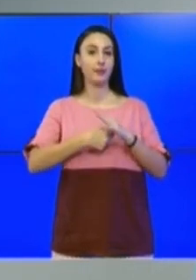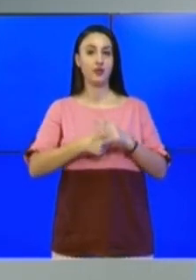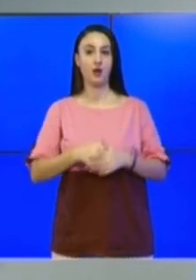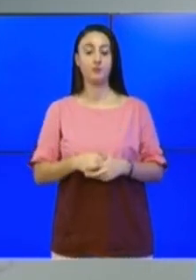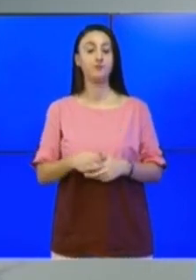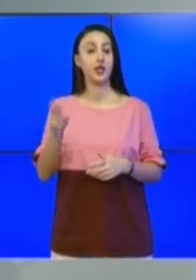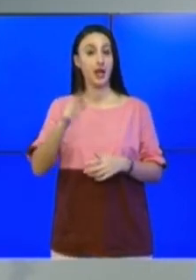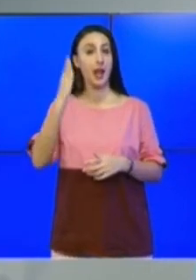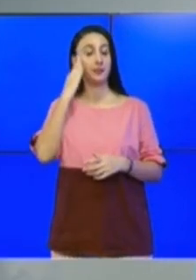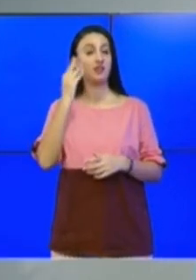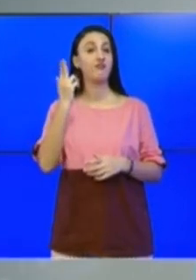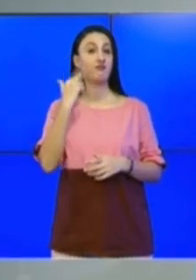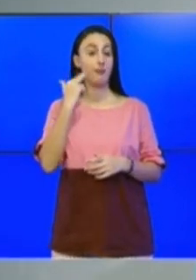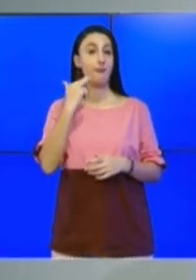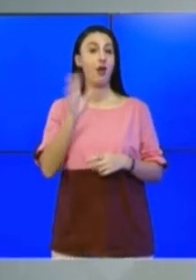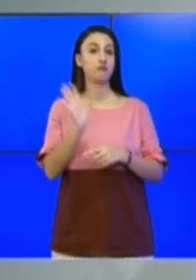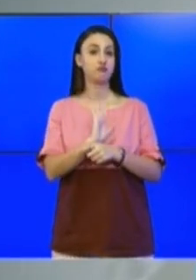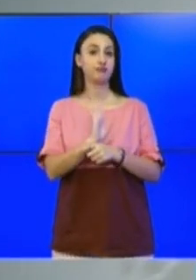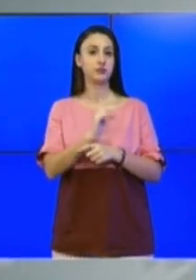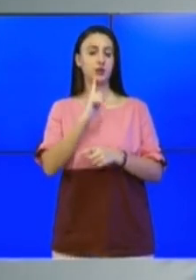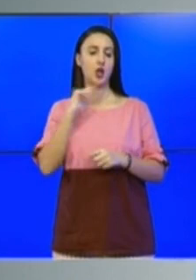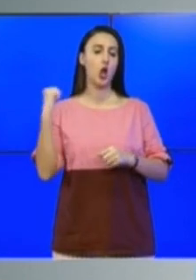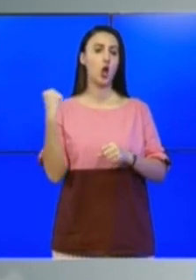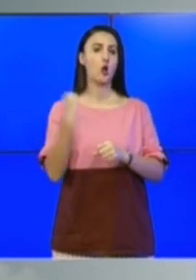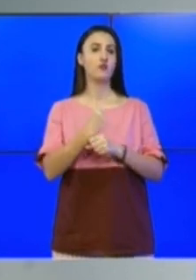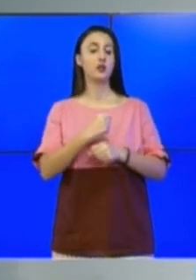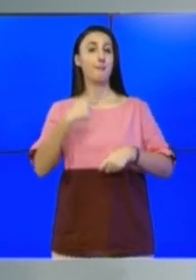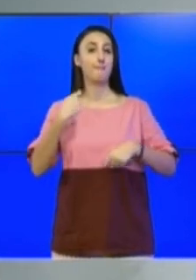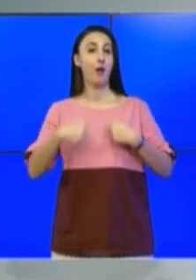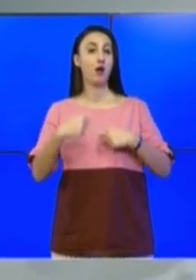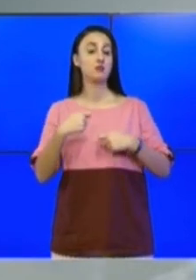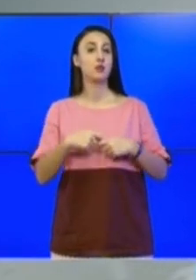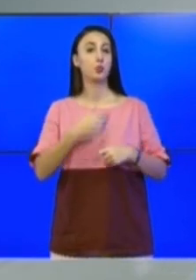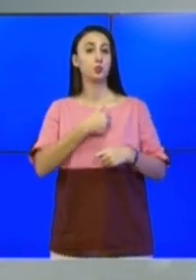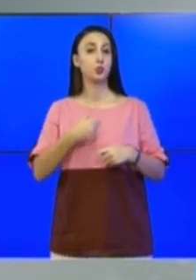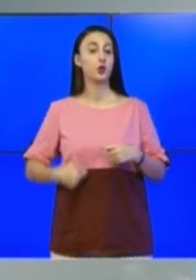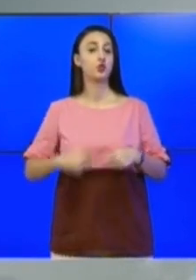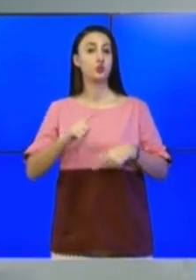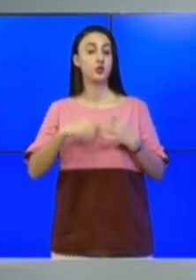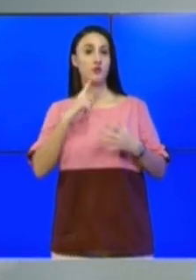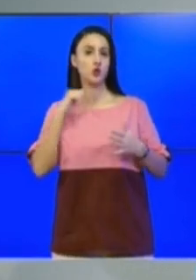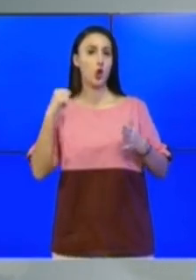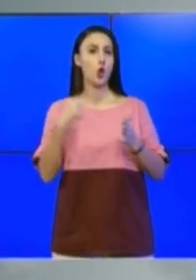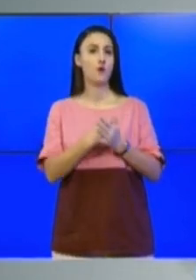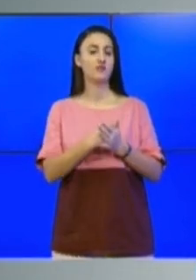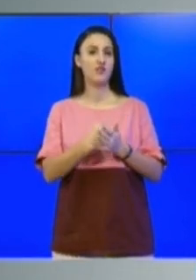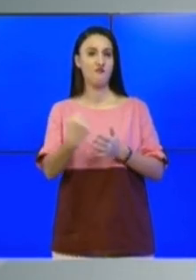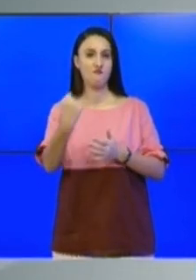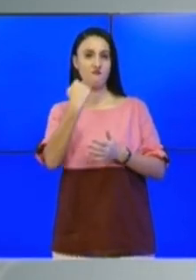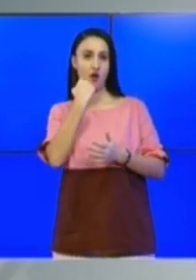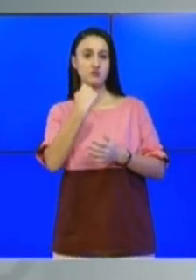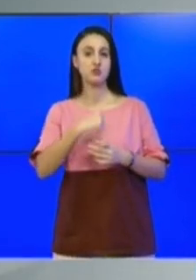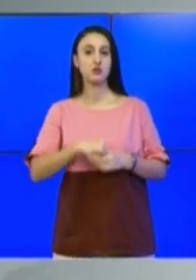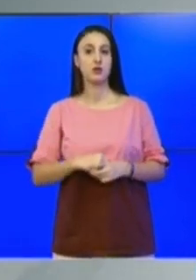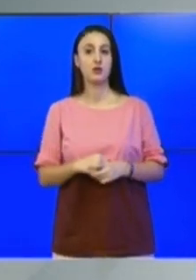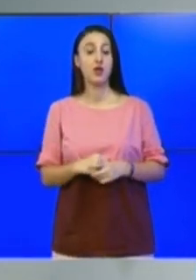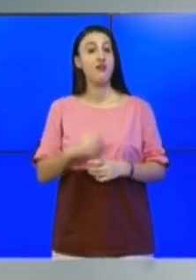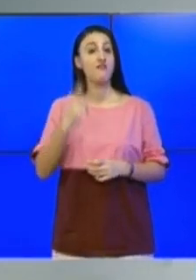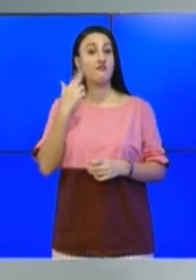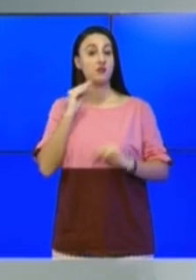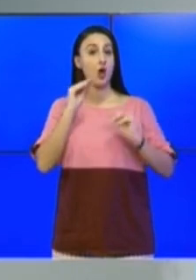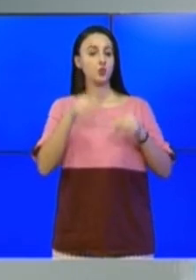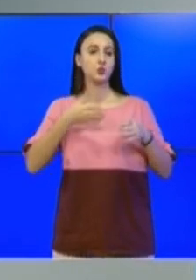Vă reamintim că vedeta TV a fost desfigurată într-un supermarket din București după ce a fost lovită în plină figură cu un obiect dur. Victima